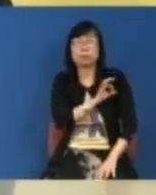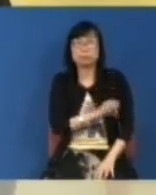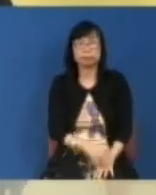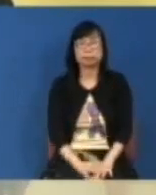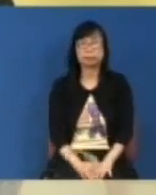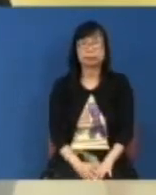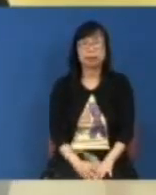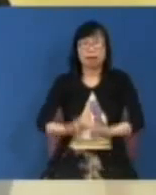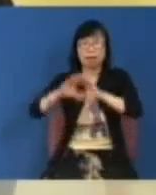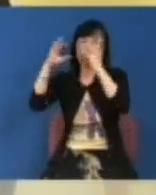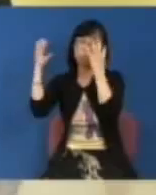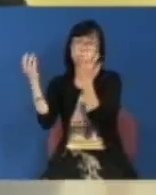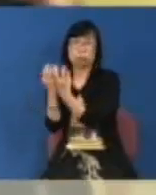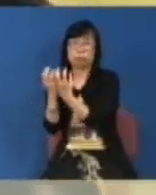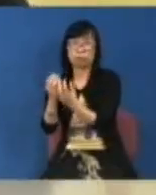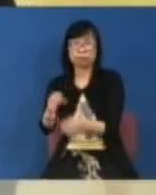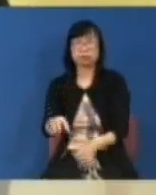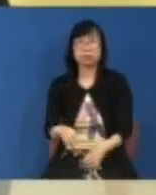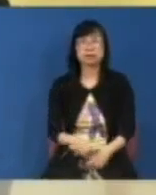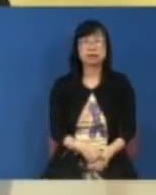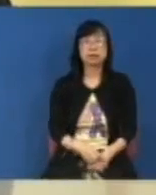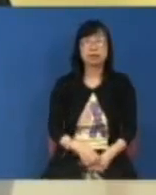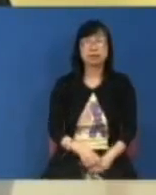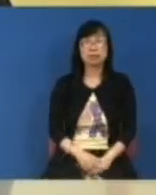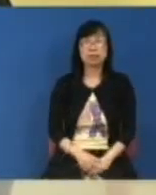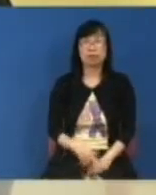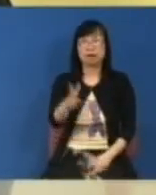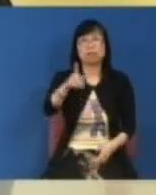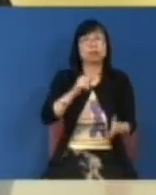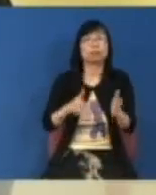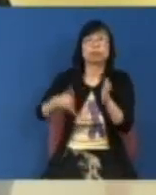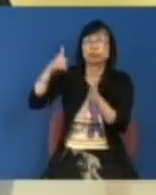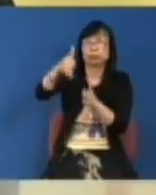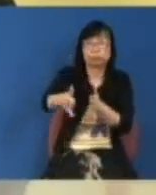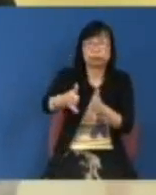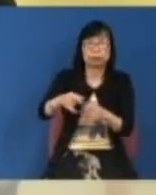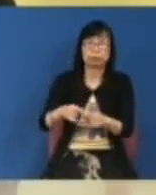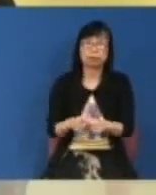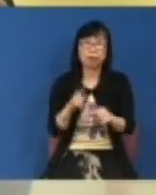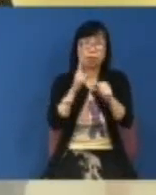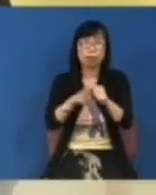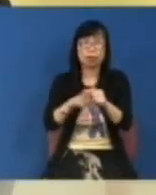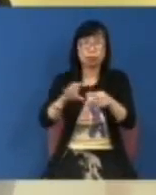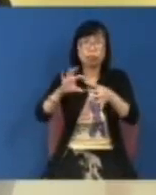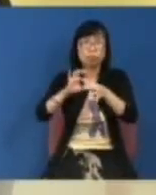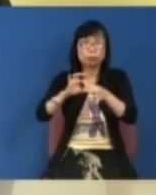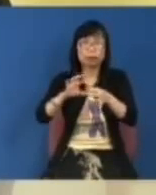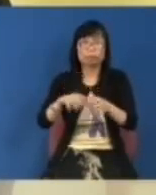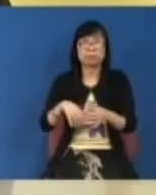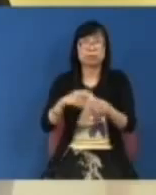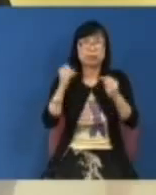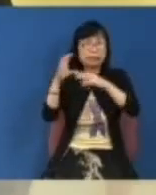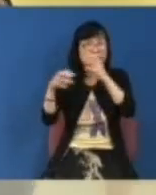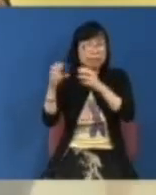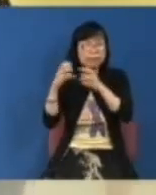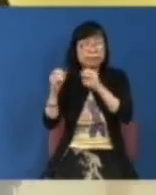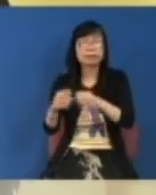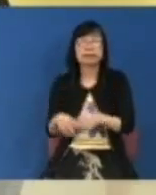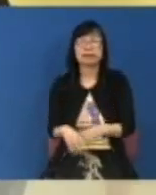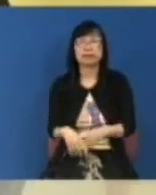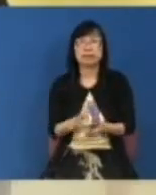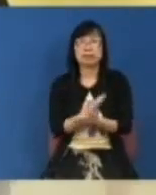你現在有團結小會，自己中入去中聯辦談的。你不是波蘭是由